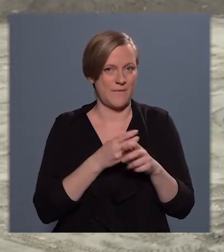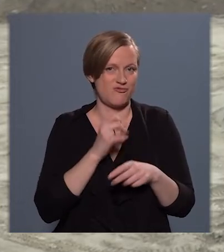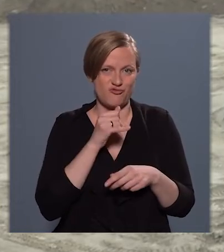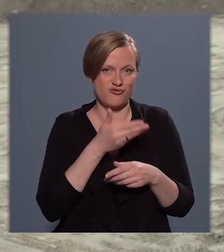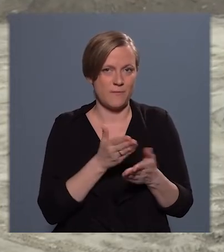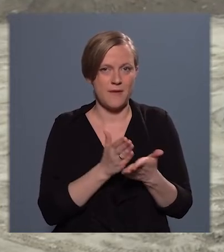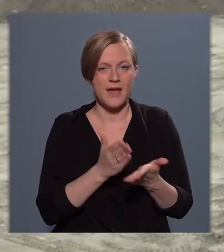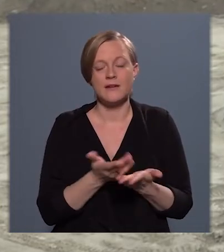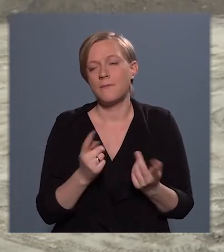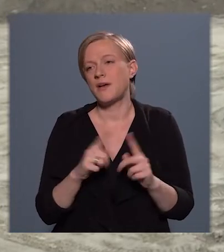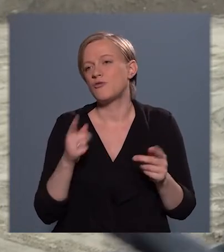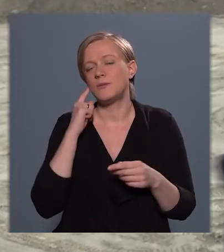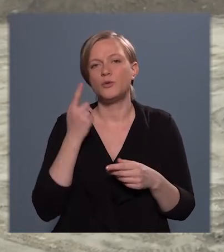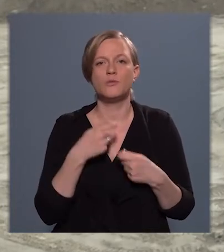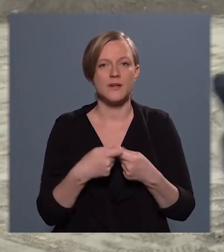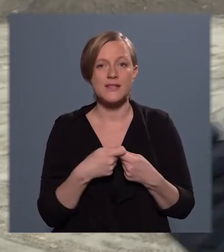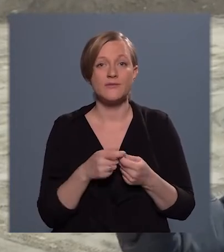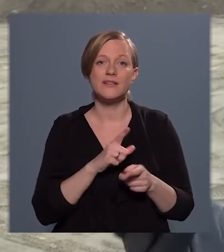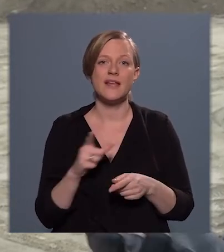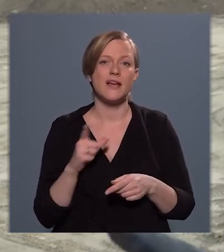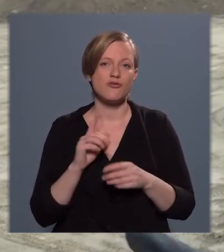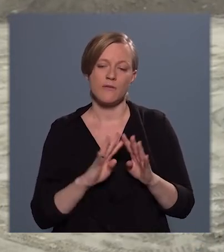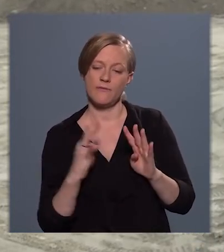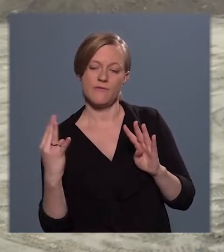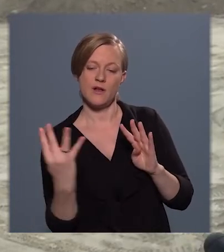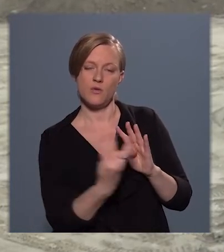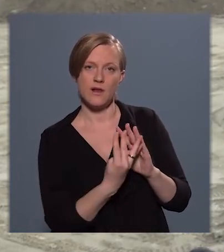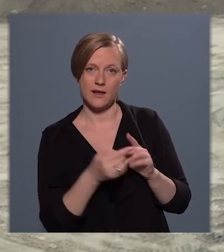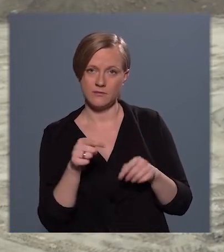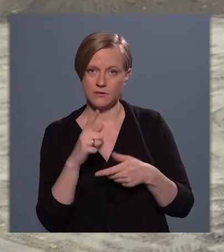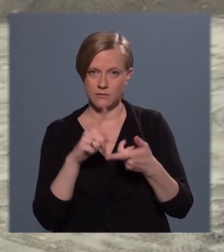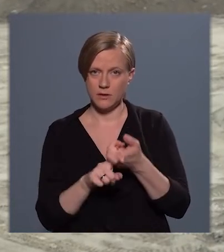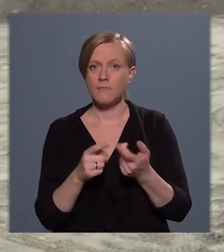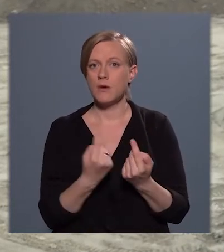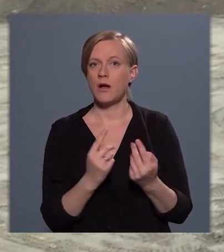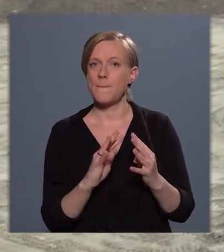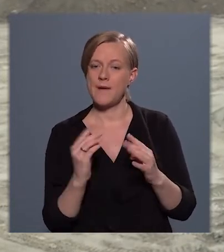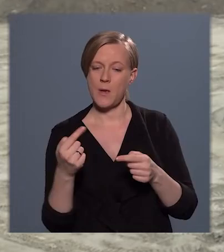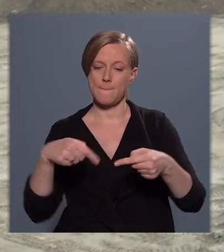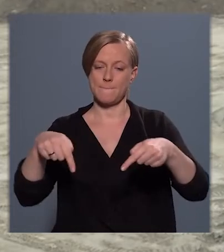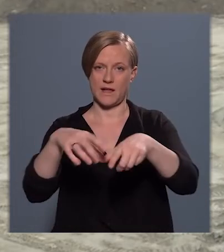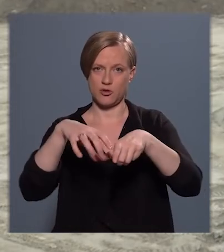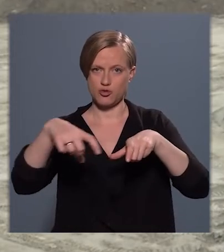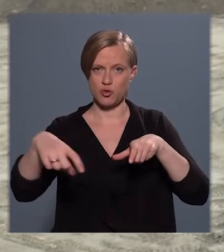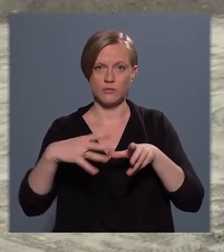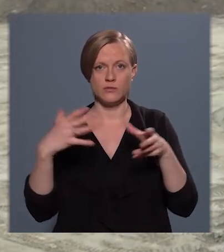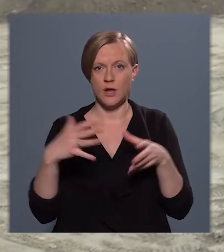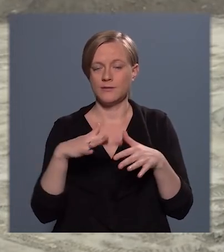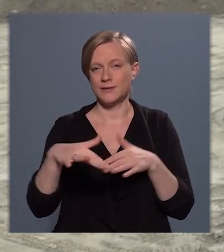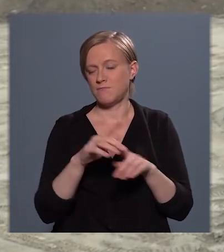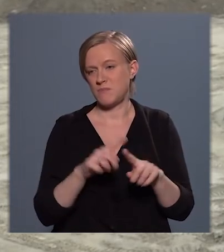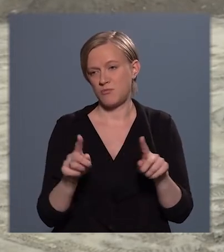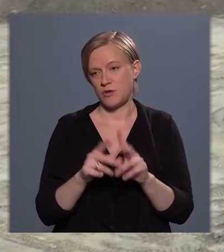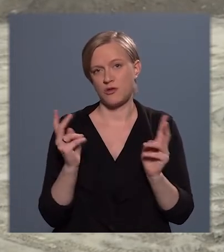versenyeket szervezni, de ez csak a futófelületre vonatkozik. De ettől függetlenül maga a pályának a belseje, egy hatalmas tér itt lesz bármi másra. Hát